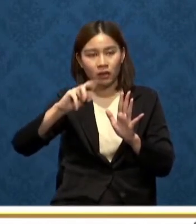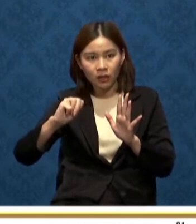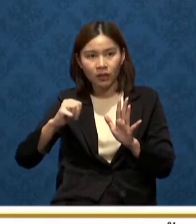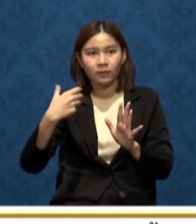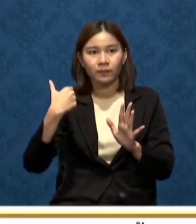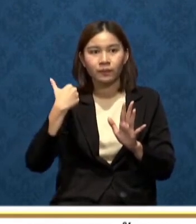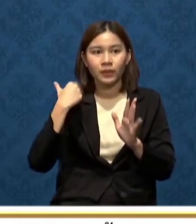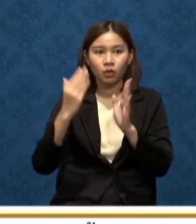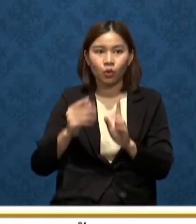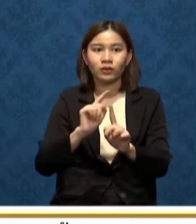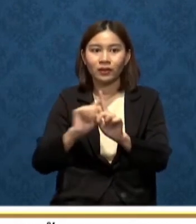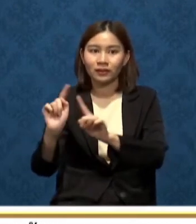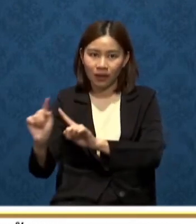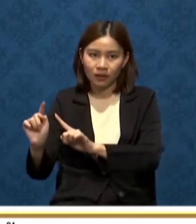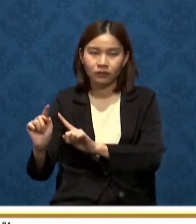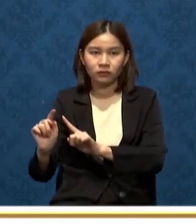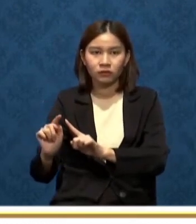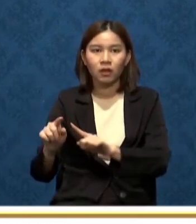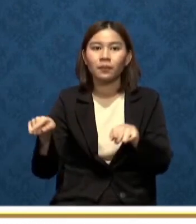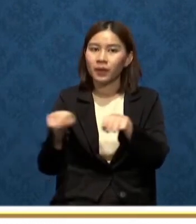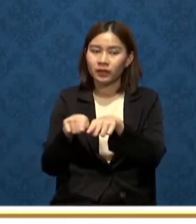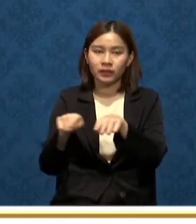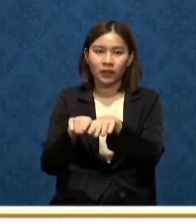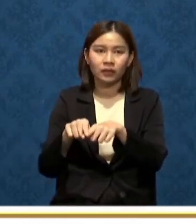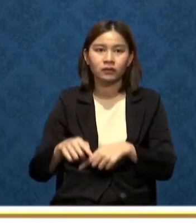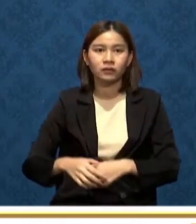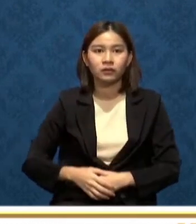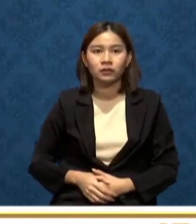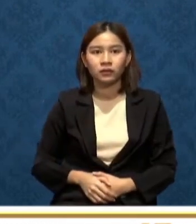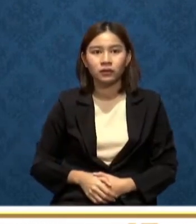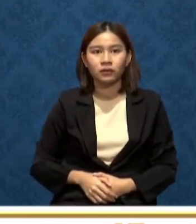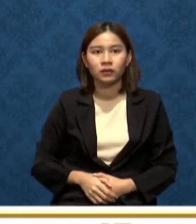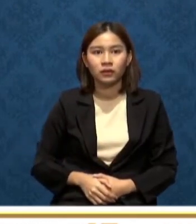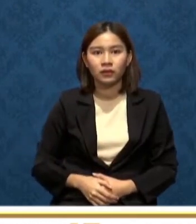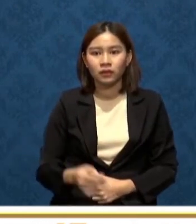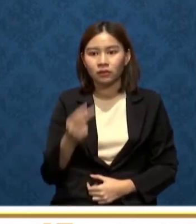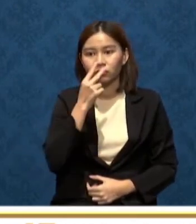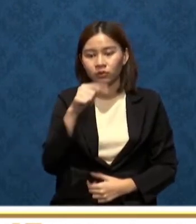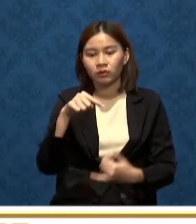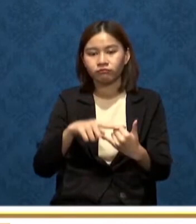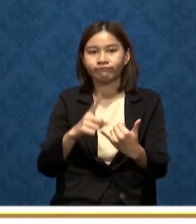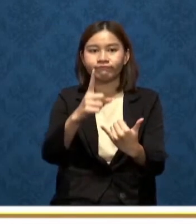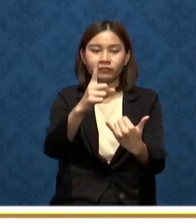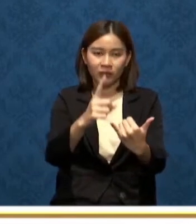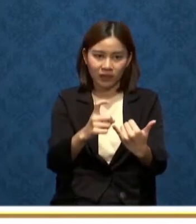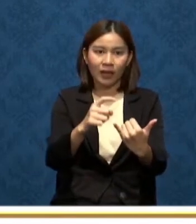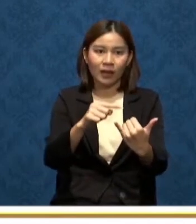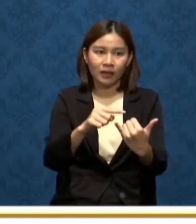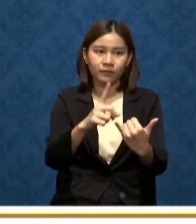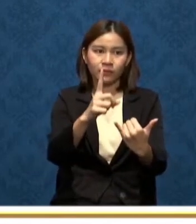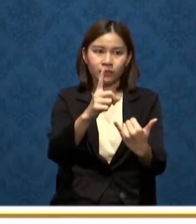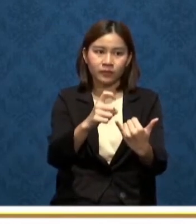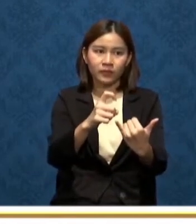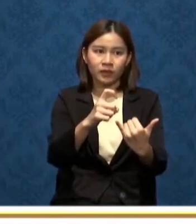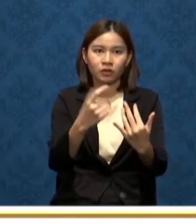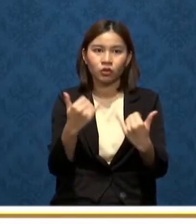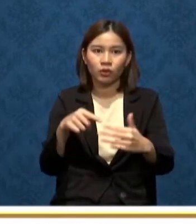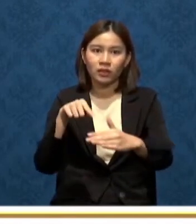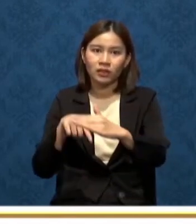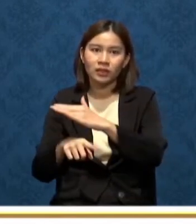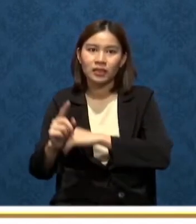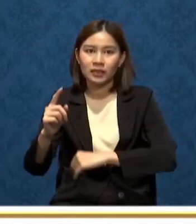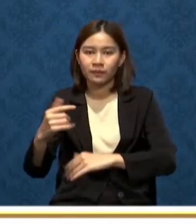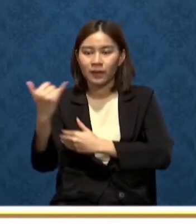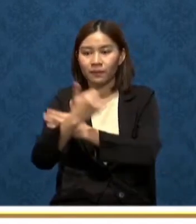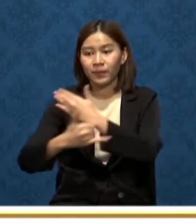รดีอาจารย์สุราชัยก็เปหนึงใเคสนั้นซึ่งถูกพบเป็สบหลงจากที่ลิภัยไปประเทศเพบานแต